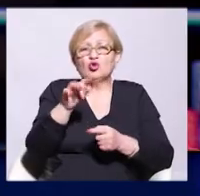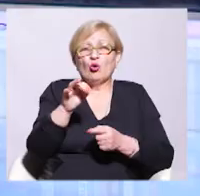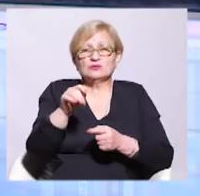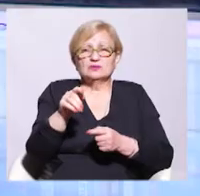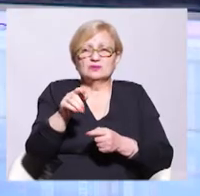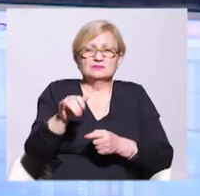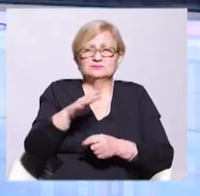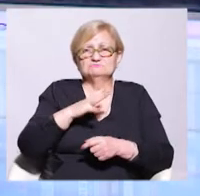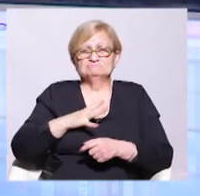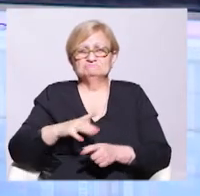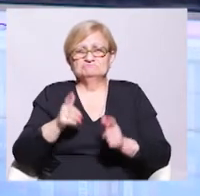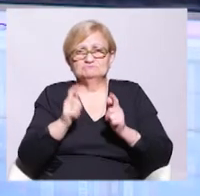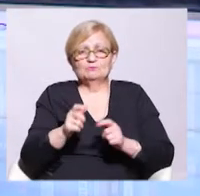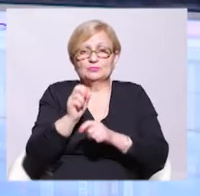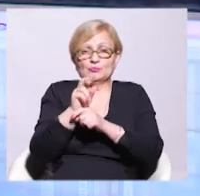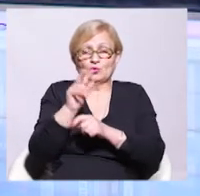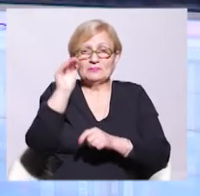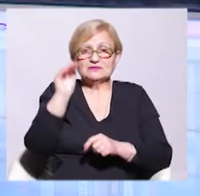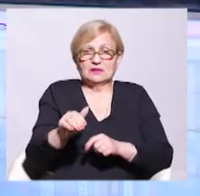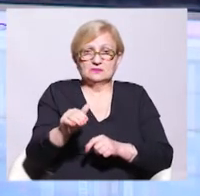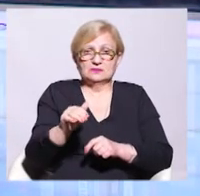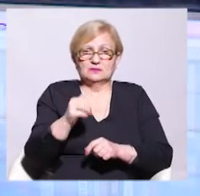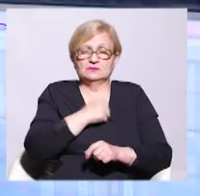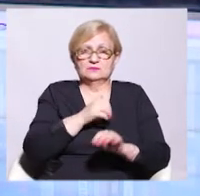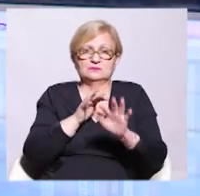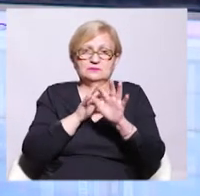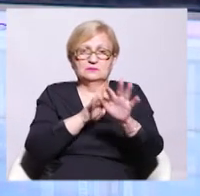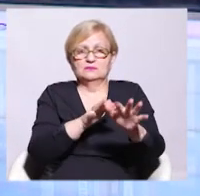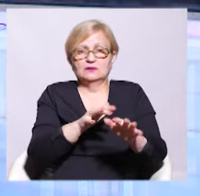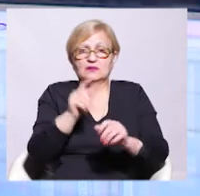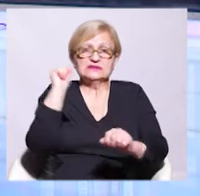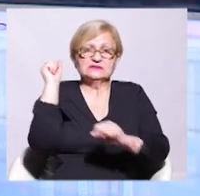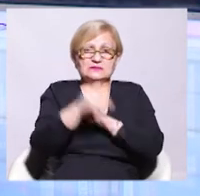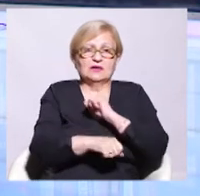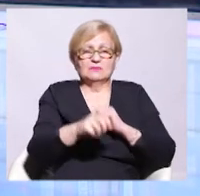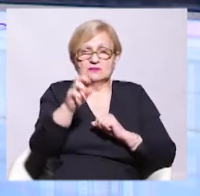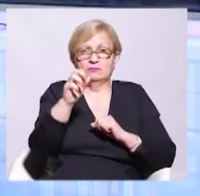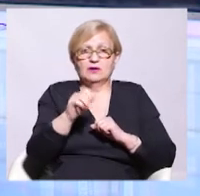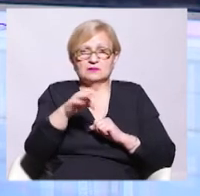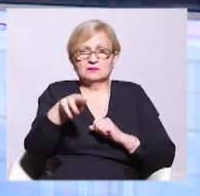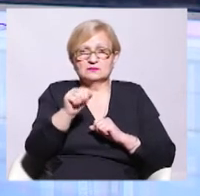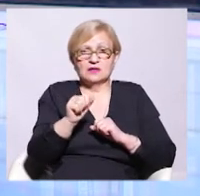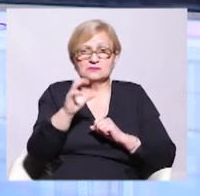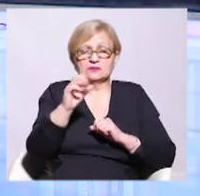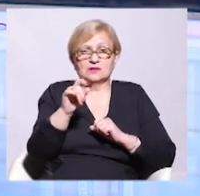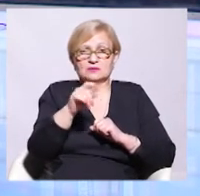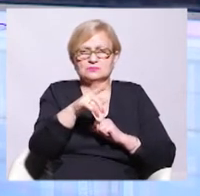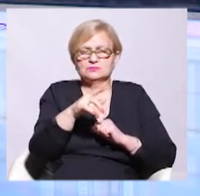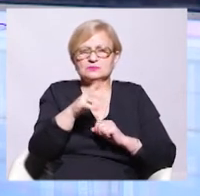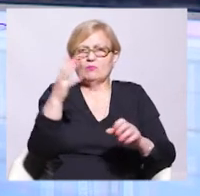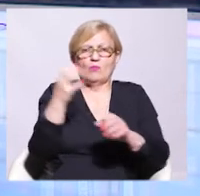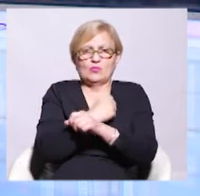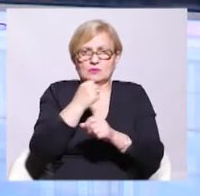დათანხმდება. 12000-იანი ქართული ჯარით ბარდასკლიაროს დაამარცხებს და ომს მოიგებს.